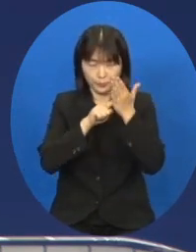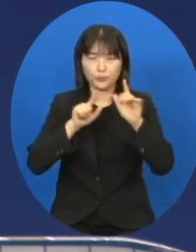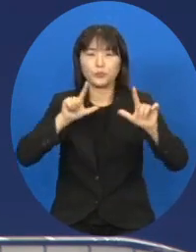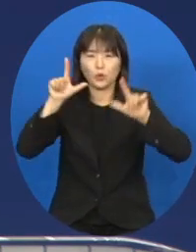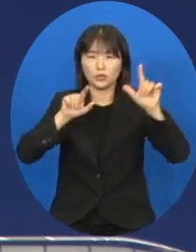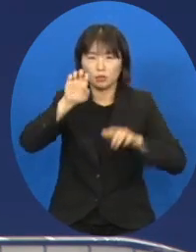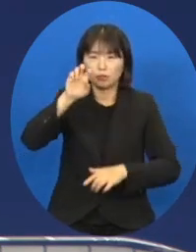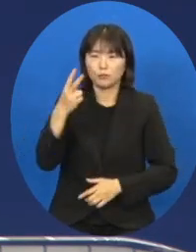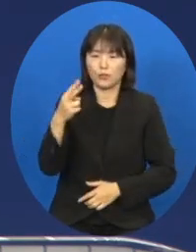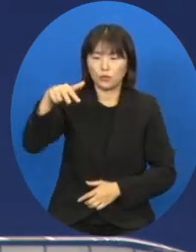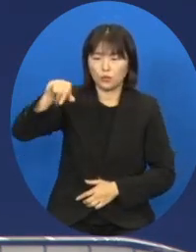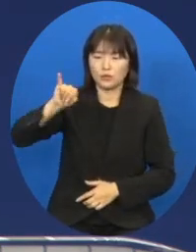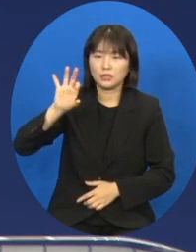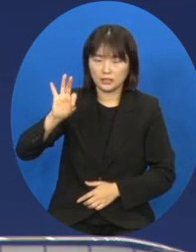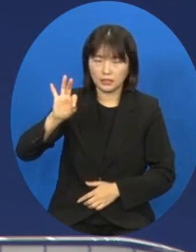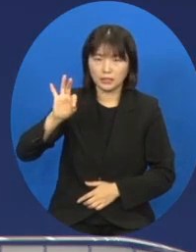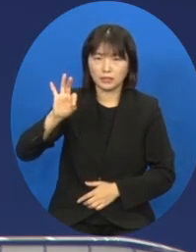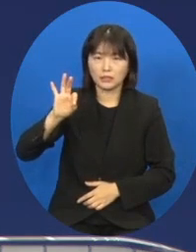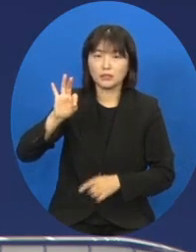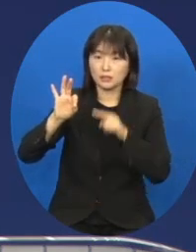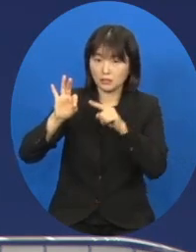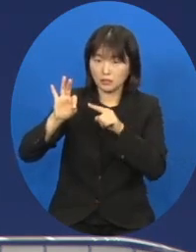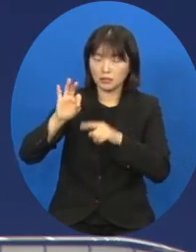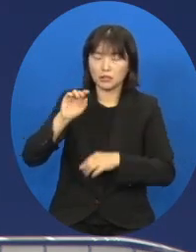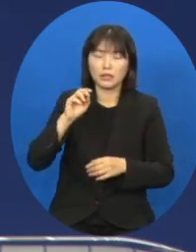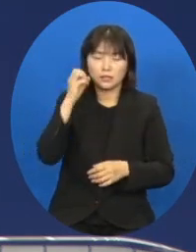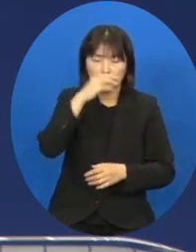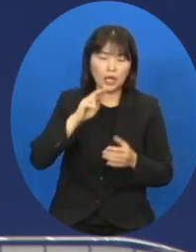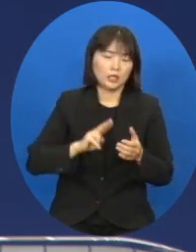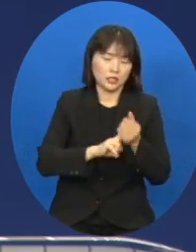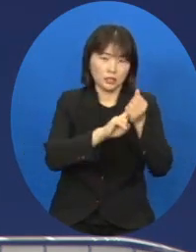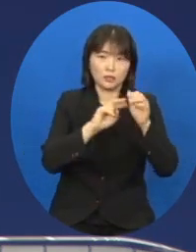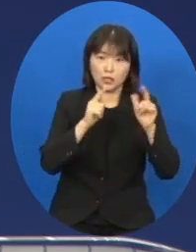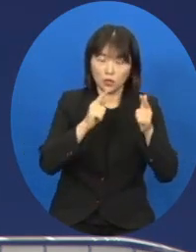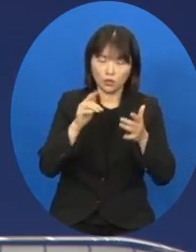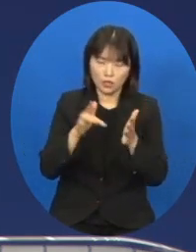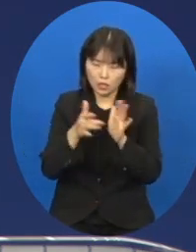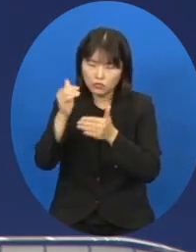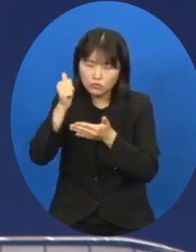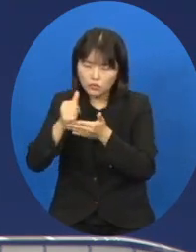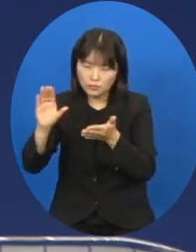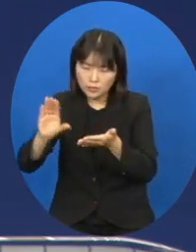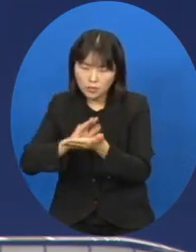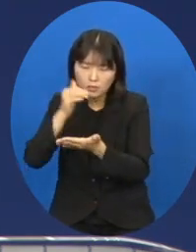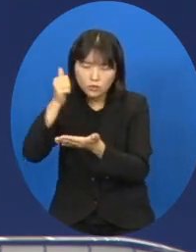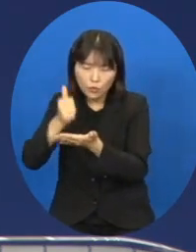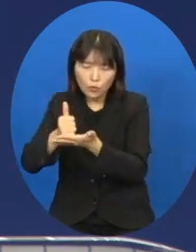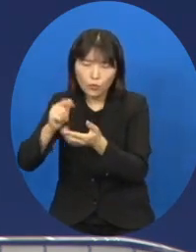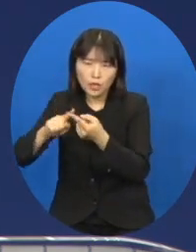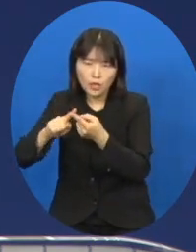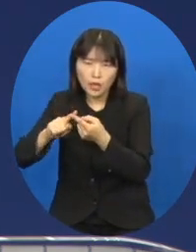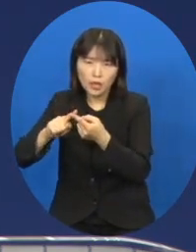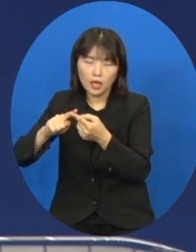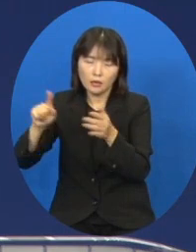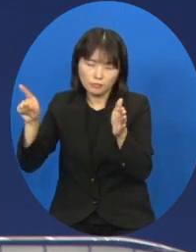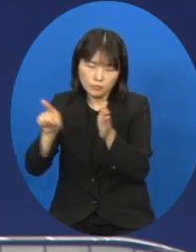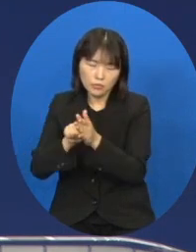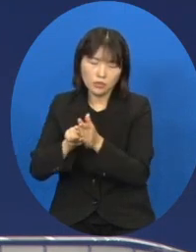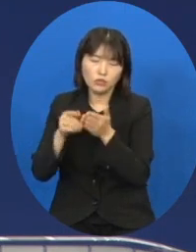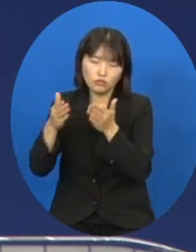하는 표현은 그냥 기적이 아니고 예수님이 그리스도이신 것을 믿게 해주는